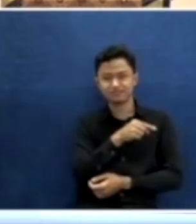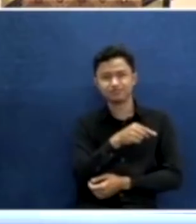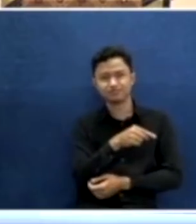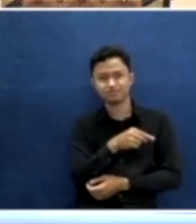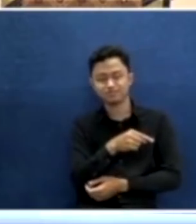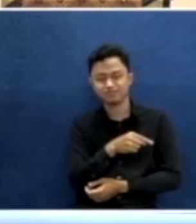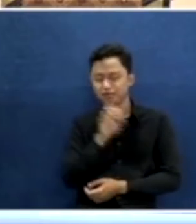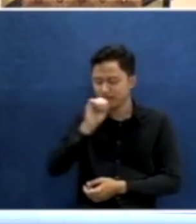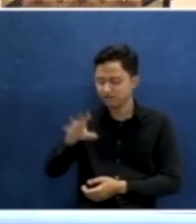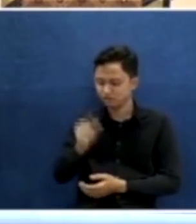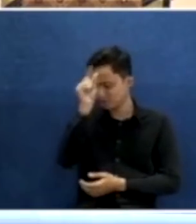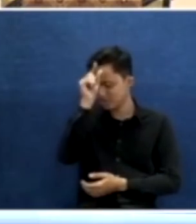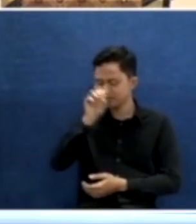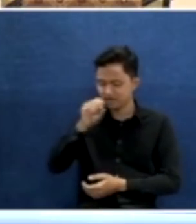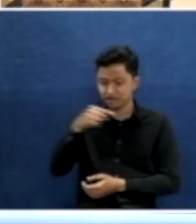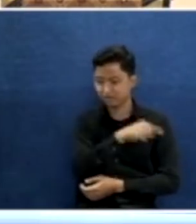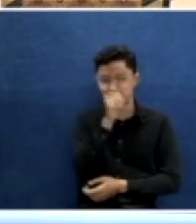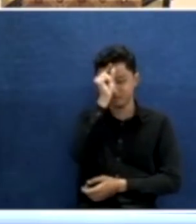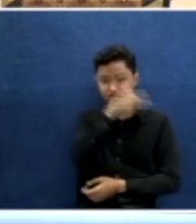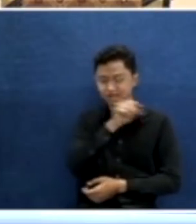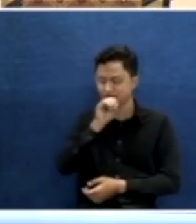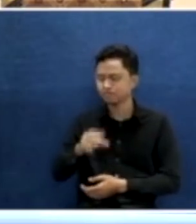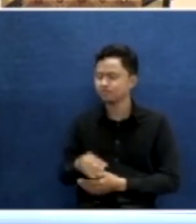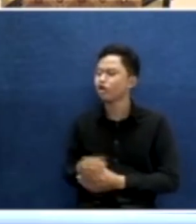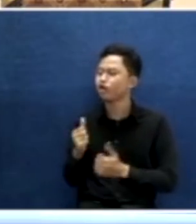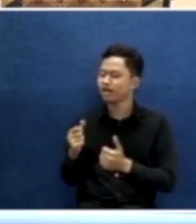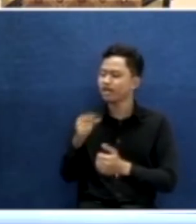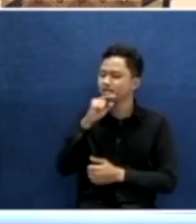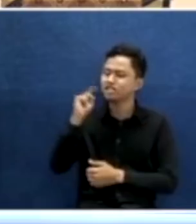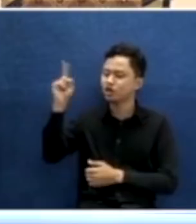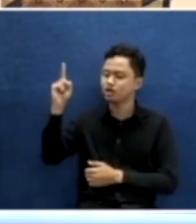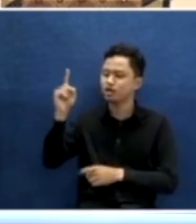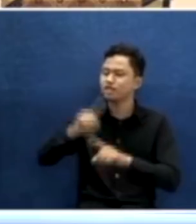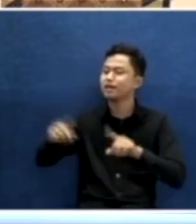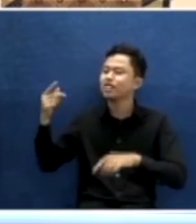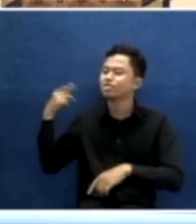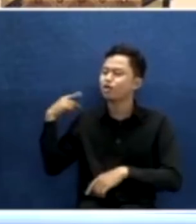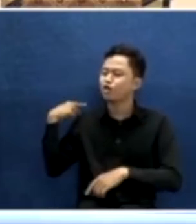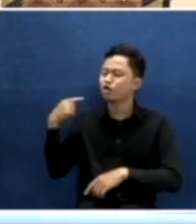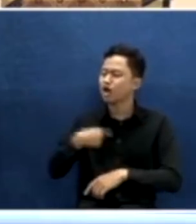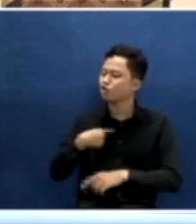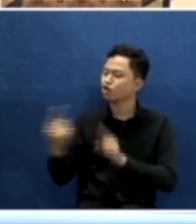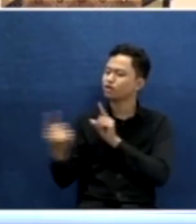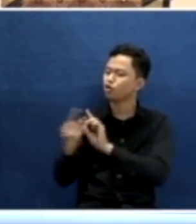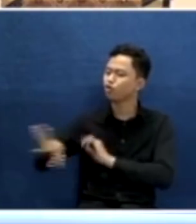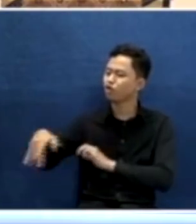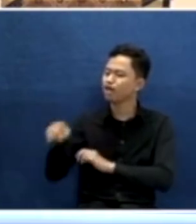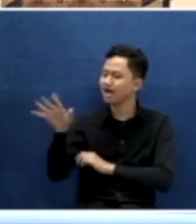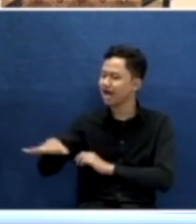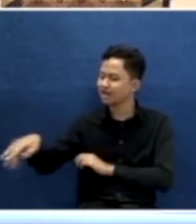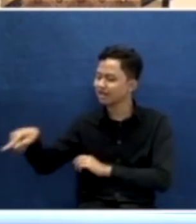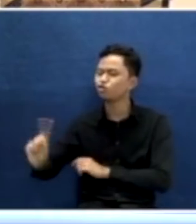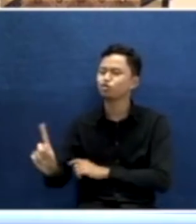ini kemudian berkata kalau memang begitu Insyaallah tapi Izinkan saya ketemu dengan keluarganya terlebih dahulu Hai